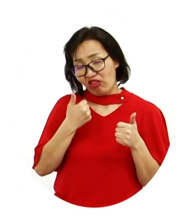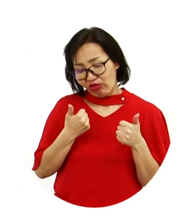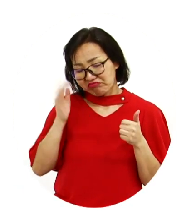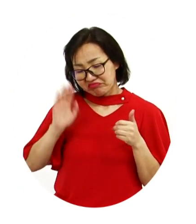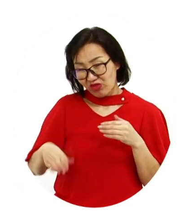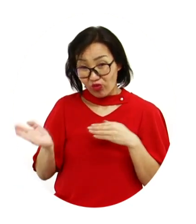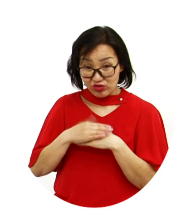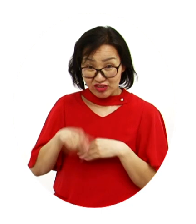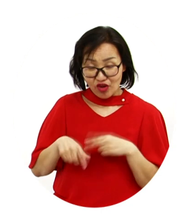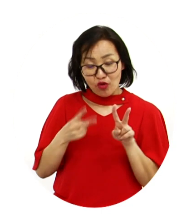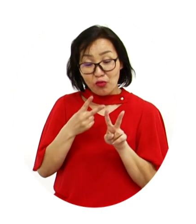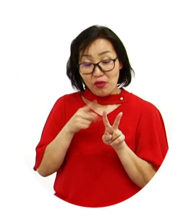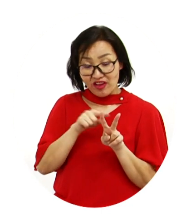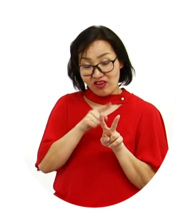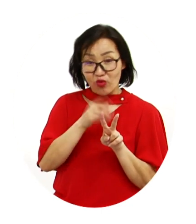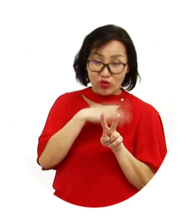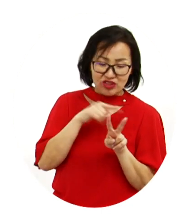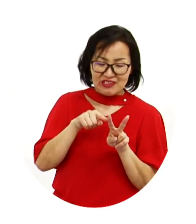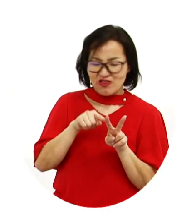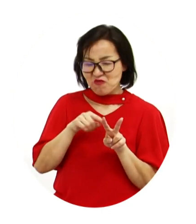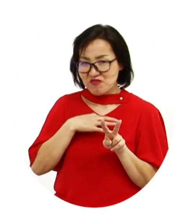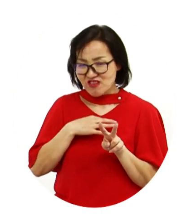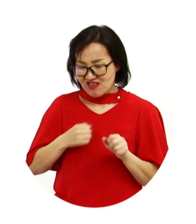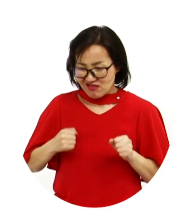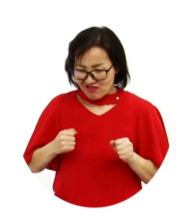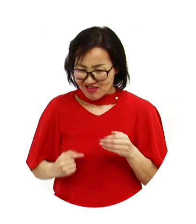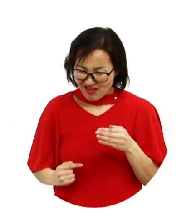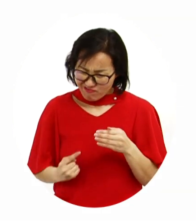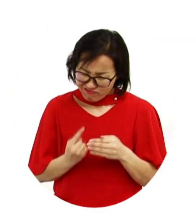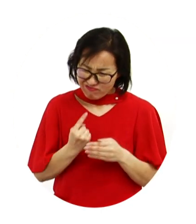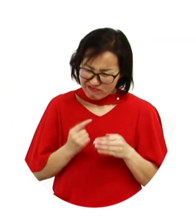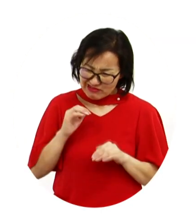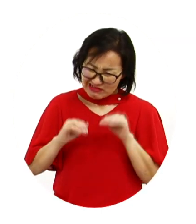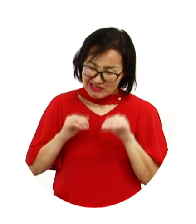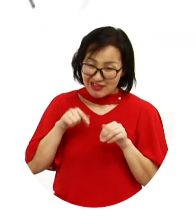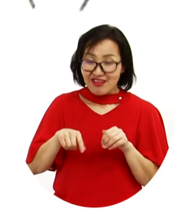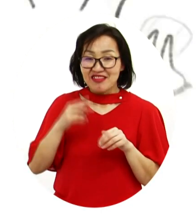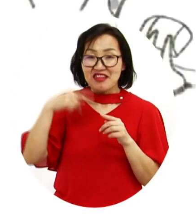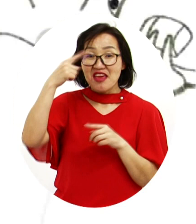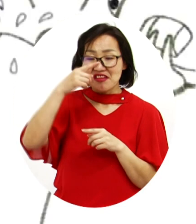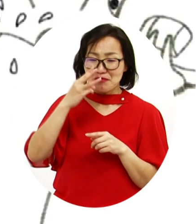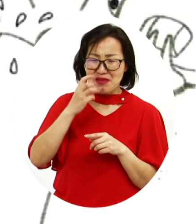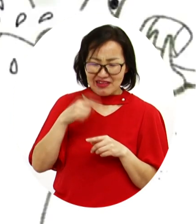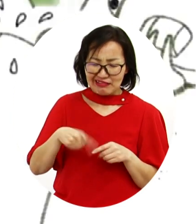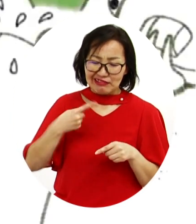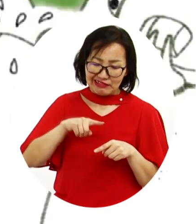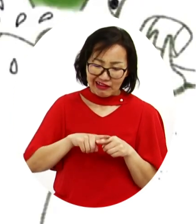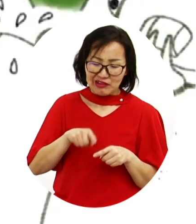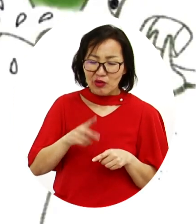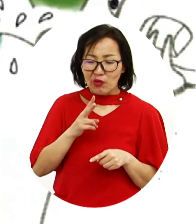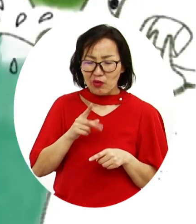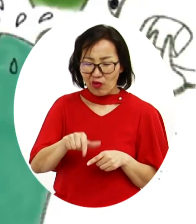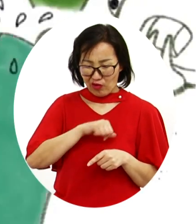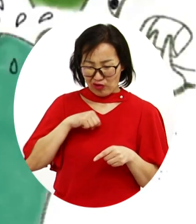гин. Харин нөгөө мэлхий нь чадах чинээгээрээ хичээн үсэрсээр л байлаа. Тэгтэл дээр байсан мэлхийнүүд дахиад